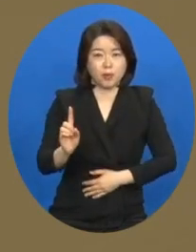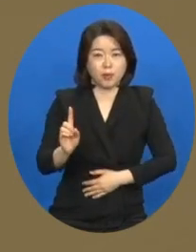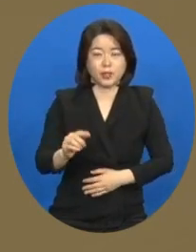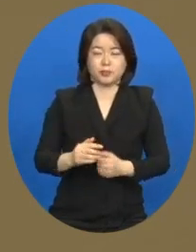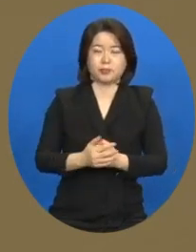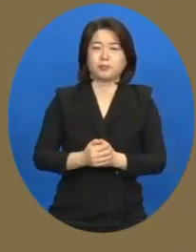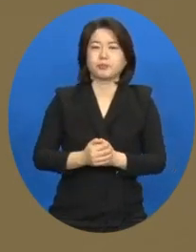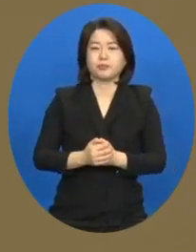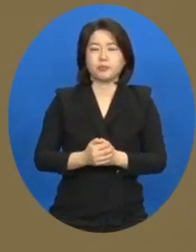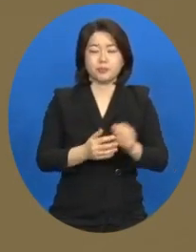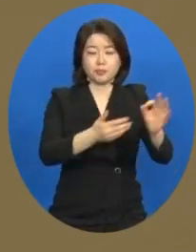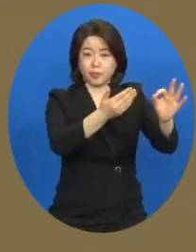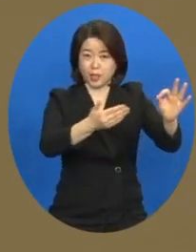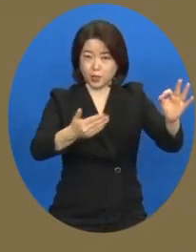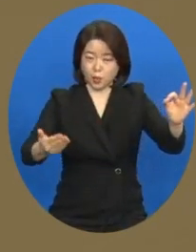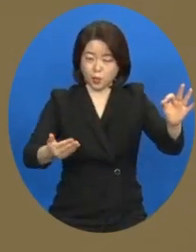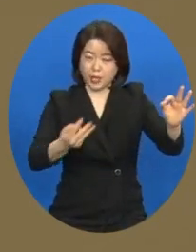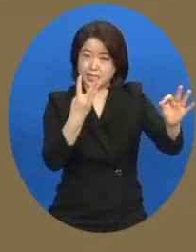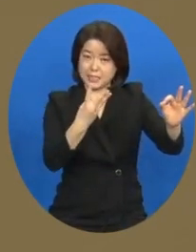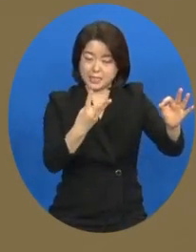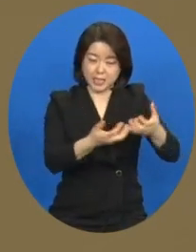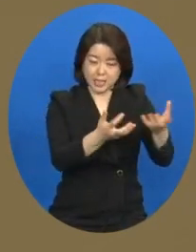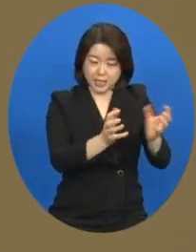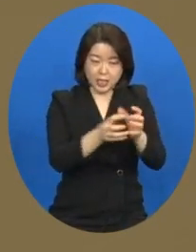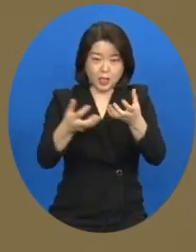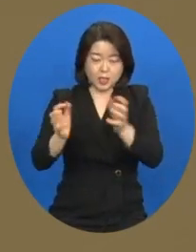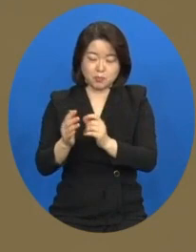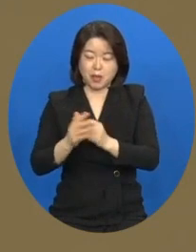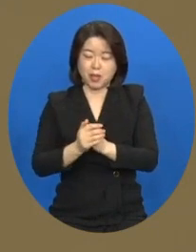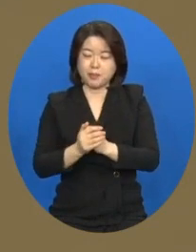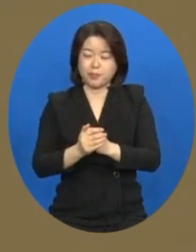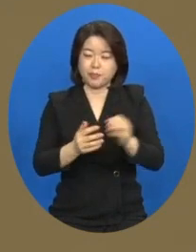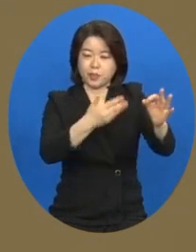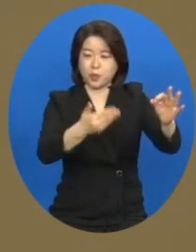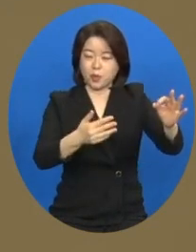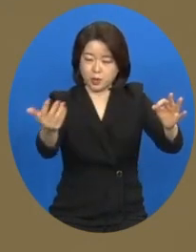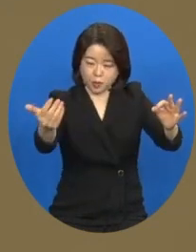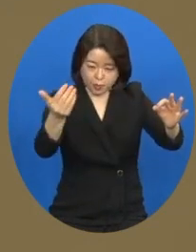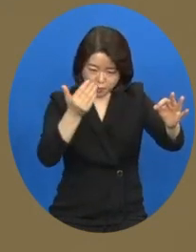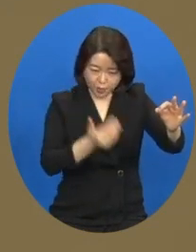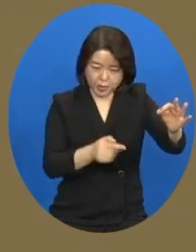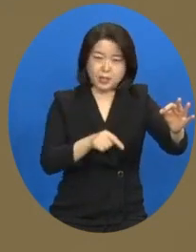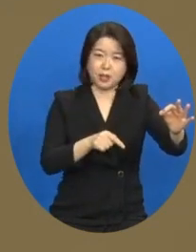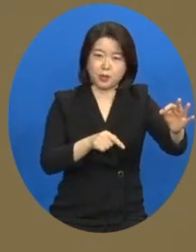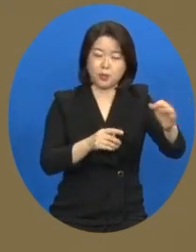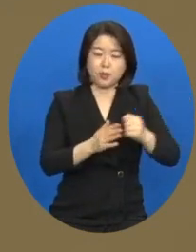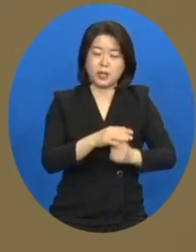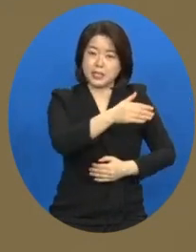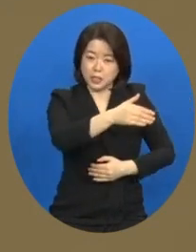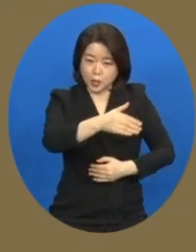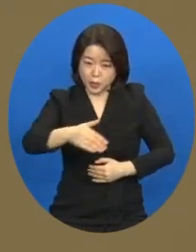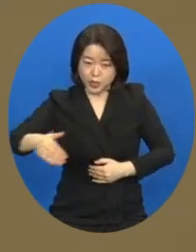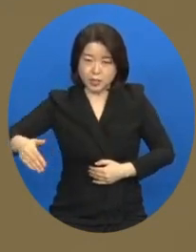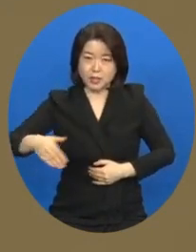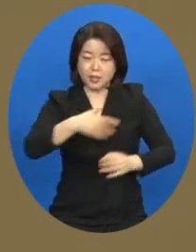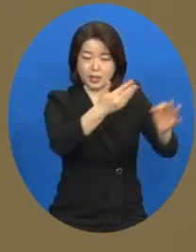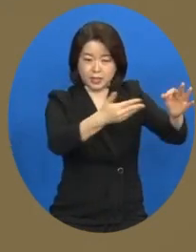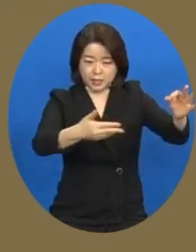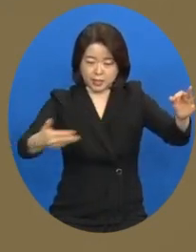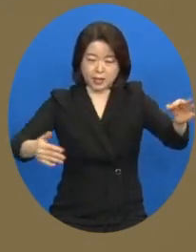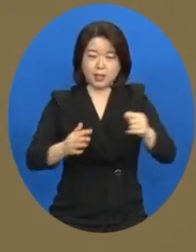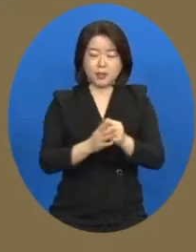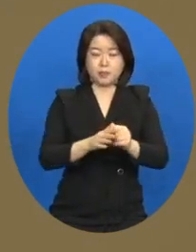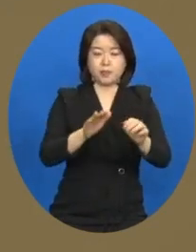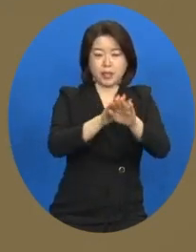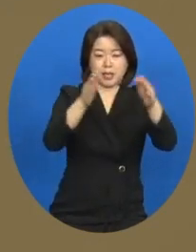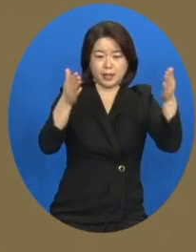요단 동쪽편 세 지파가 요단강을 건너면서 그 요단강에 단을